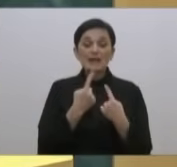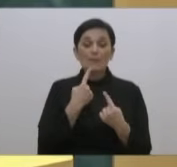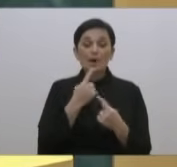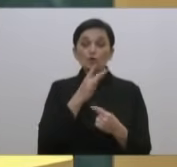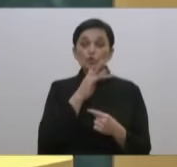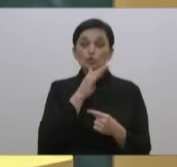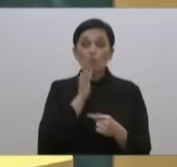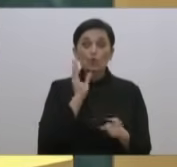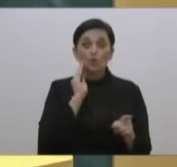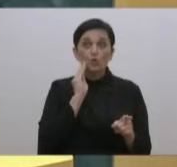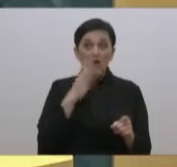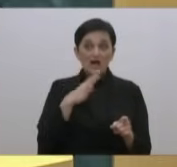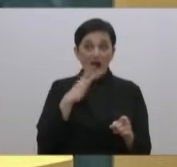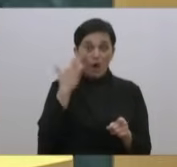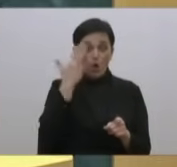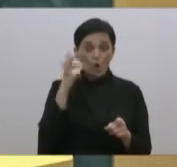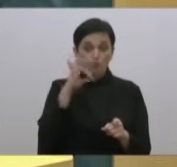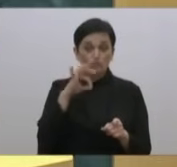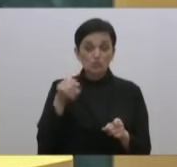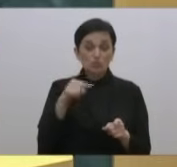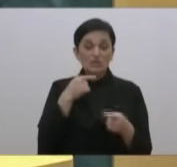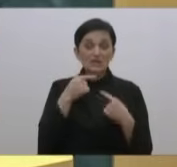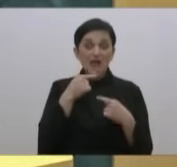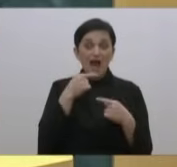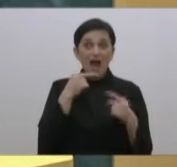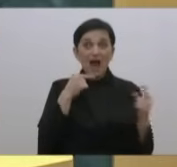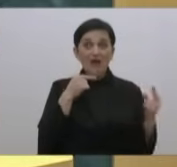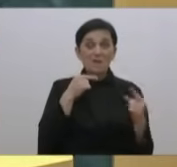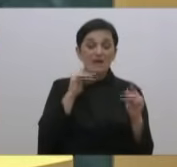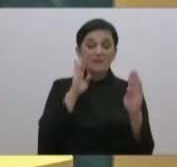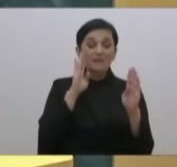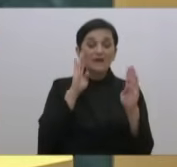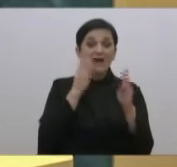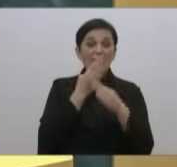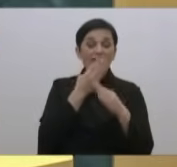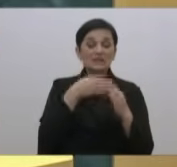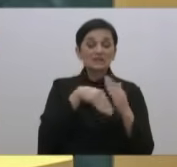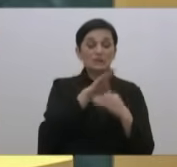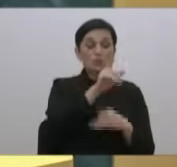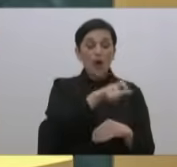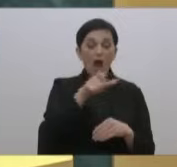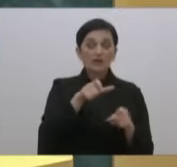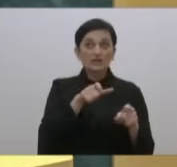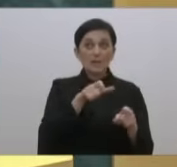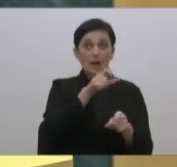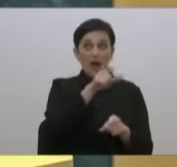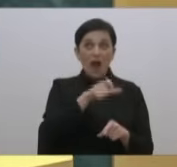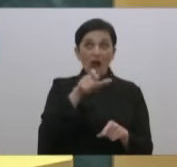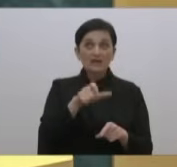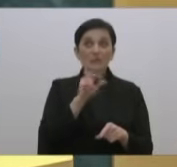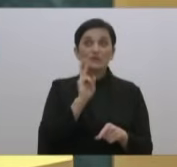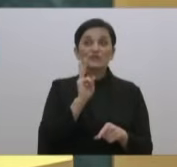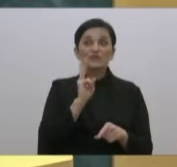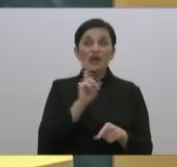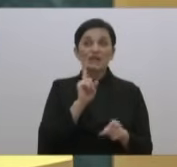დროს, როდესაც ქართულ ოცნებაზე ლაპარაკობენ იქიდან ღალატი წასული ადამიანები და ადამიანი რომ